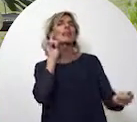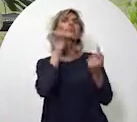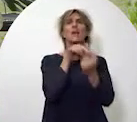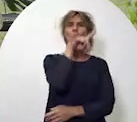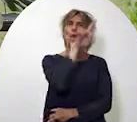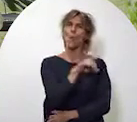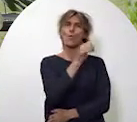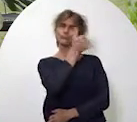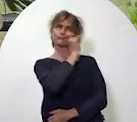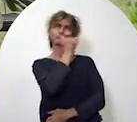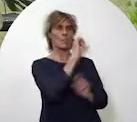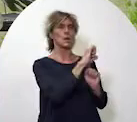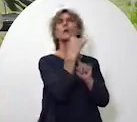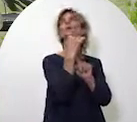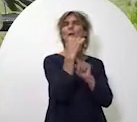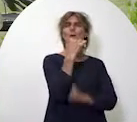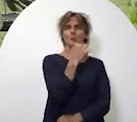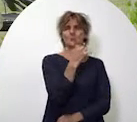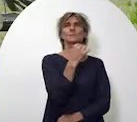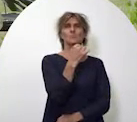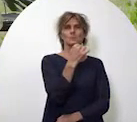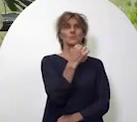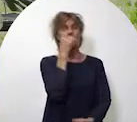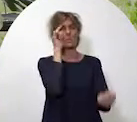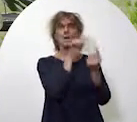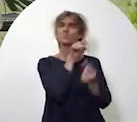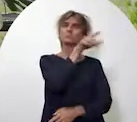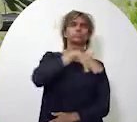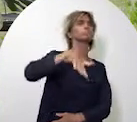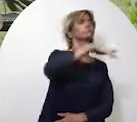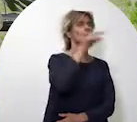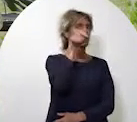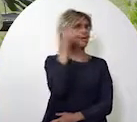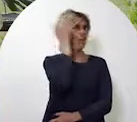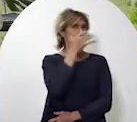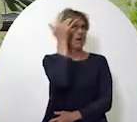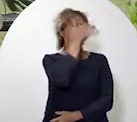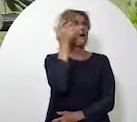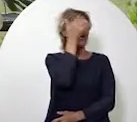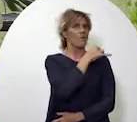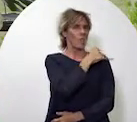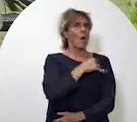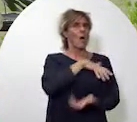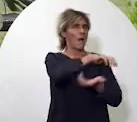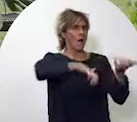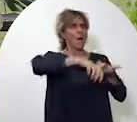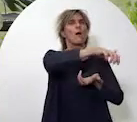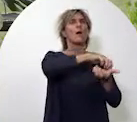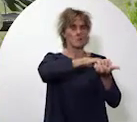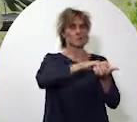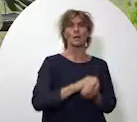l'eau potable évidemment restera l'une de nos priorités car ce sujet est au coeur de vos préoccupations